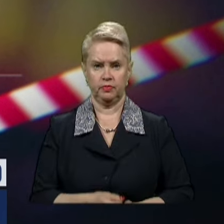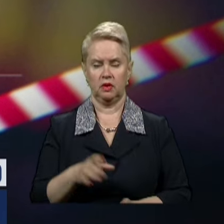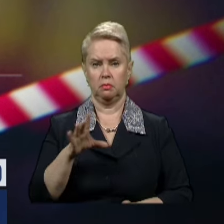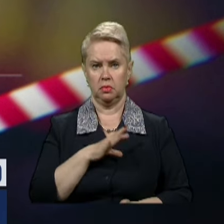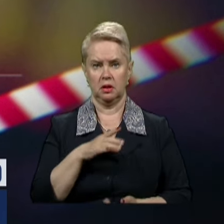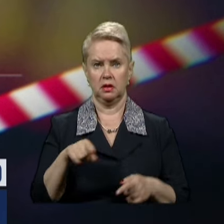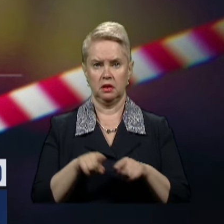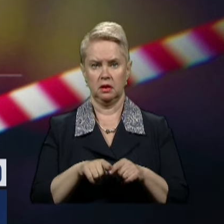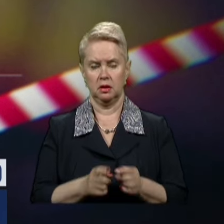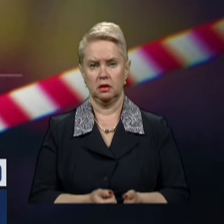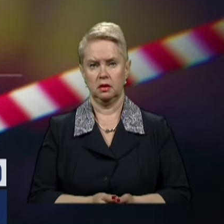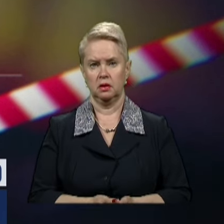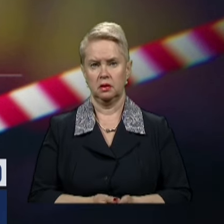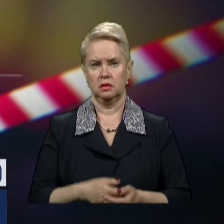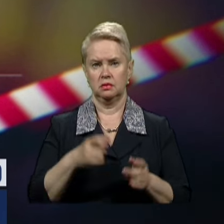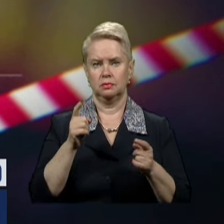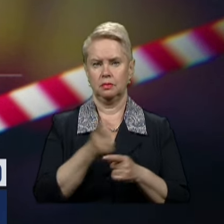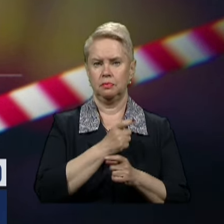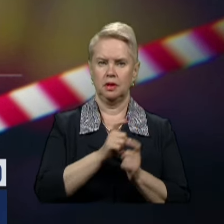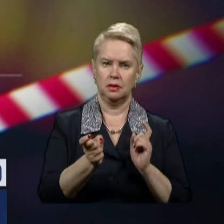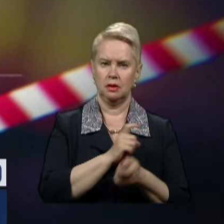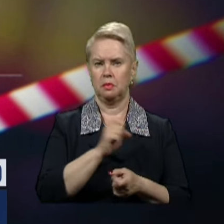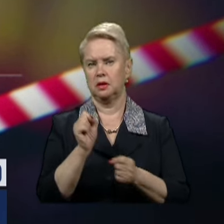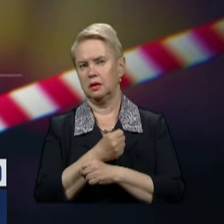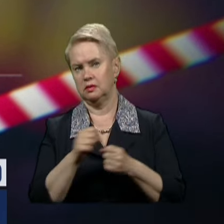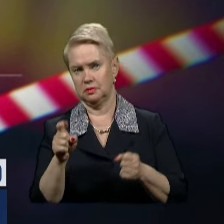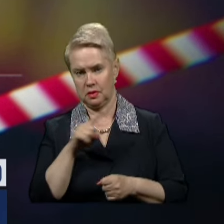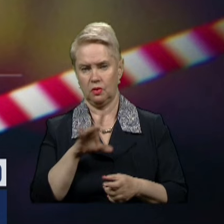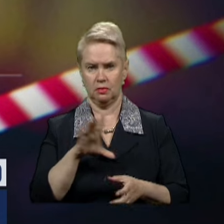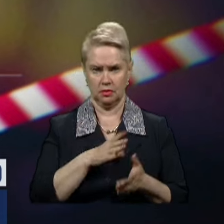знаете, там встретились, подрались, ну там поругались, а может что-то там.